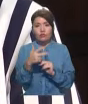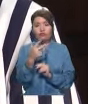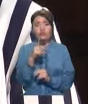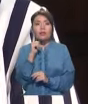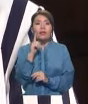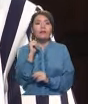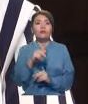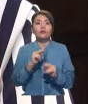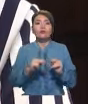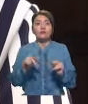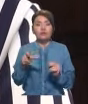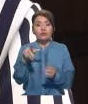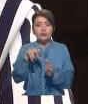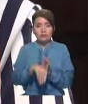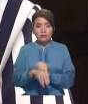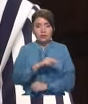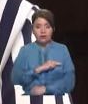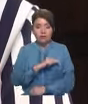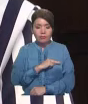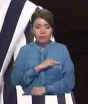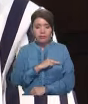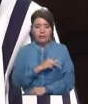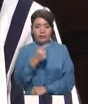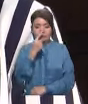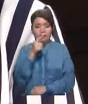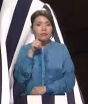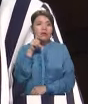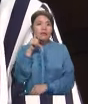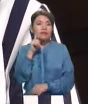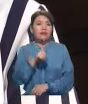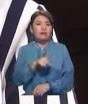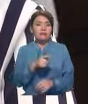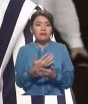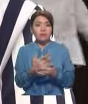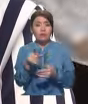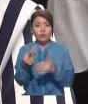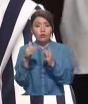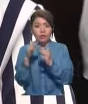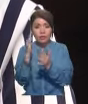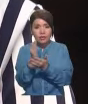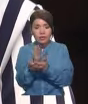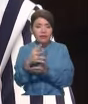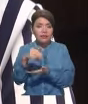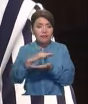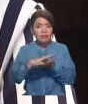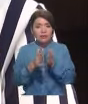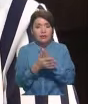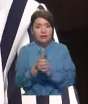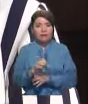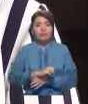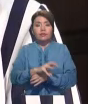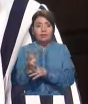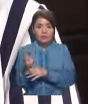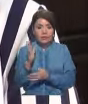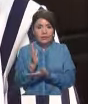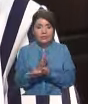ұстаз еңбек етуде. Жас мамандар бізде үймен қамтылған, барлық жағдай жасалынған,